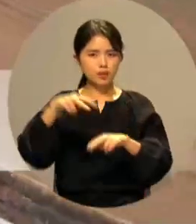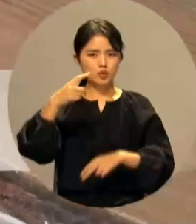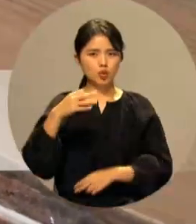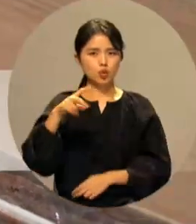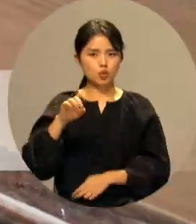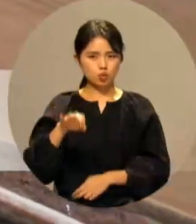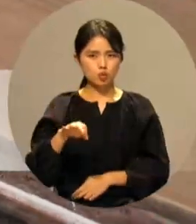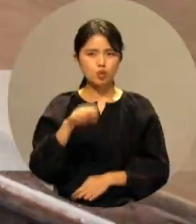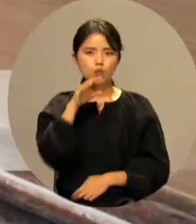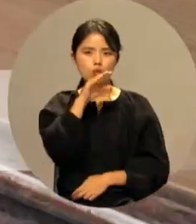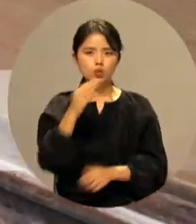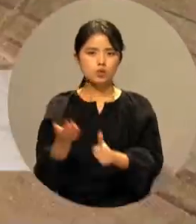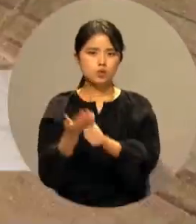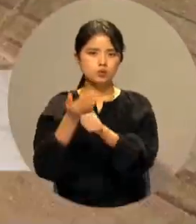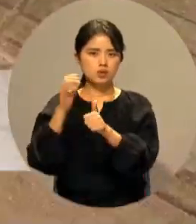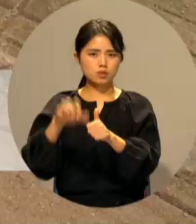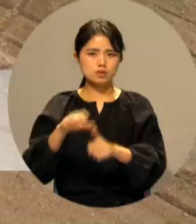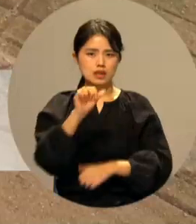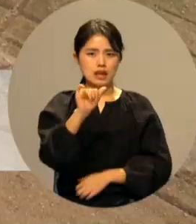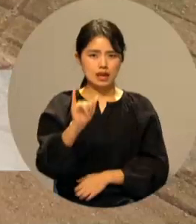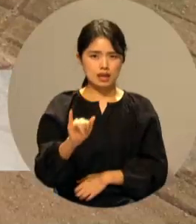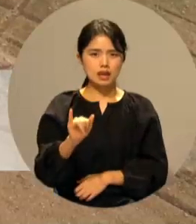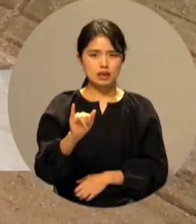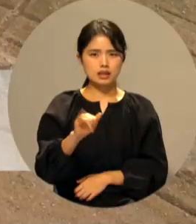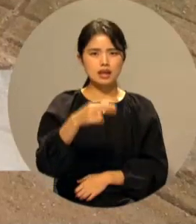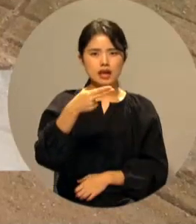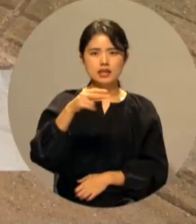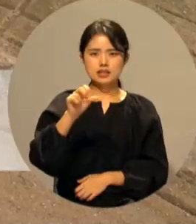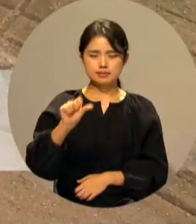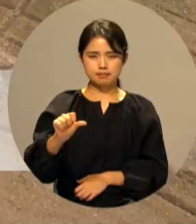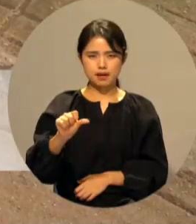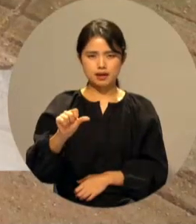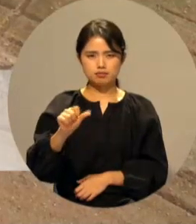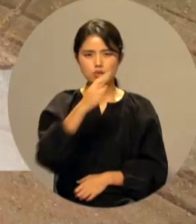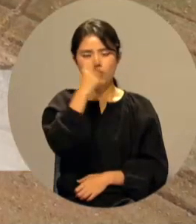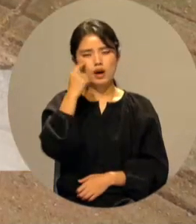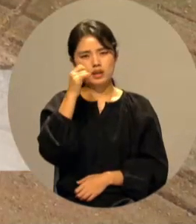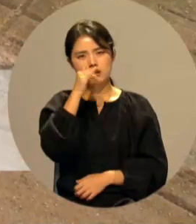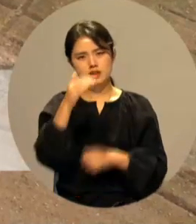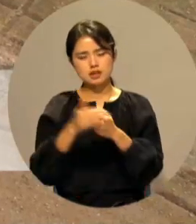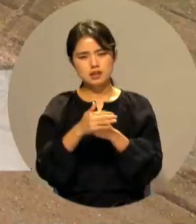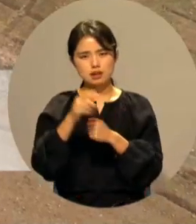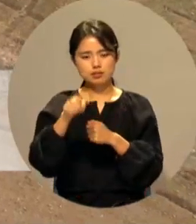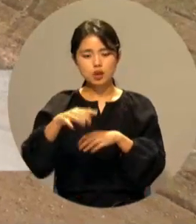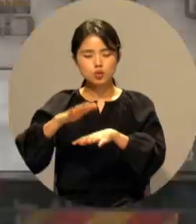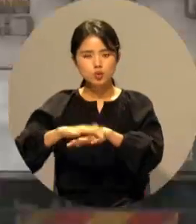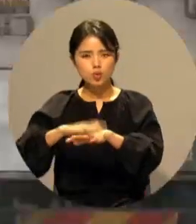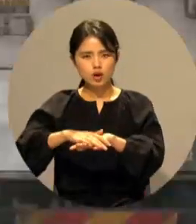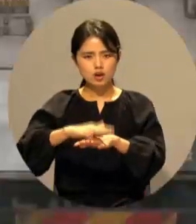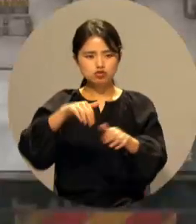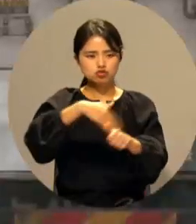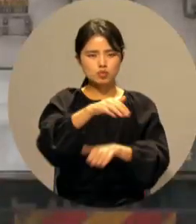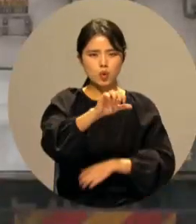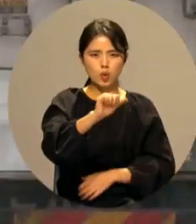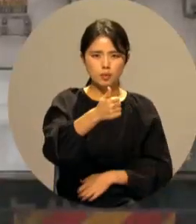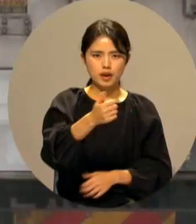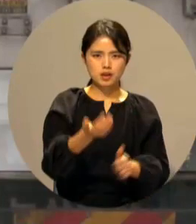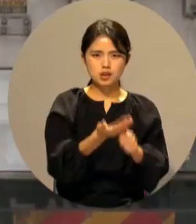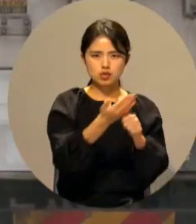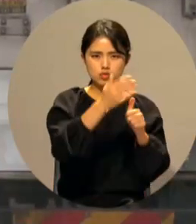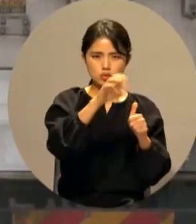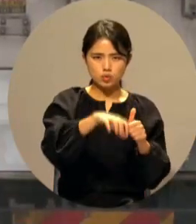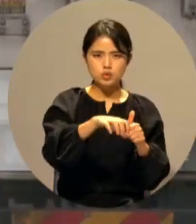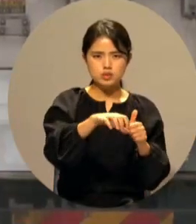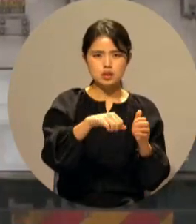송동면 유경오리 농장에서 조류 인플루엔자 h5형 항원이 확인돼 해당 농가와 반경 500m의 농가 등의